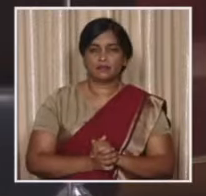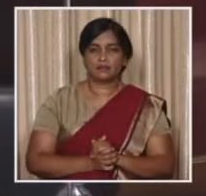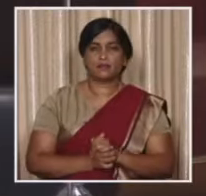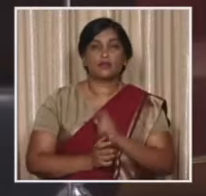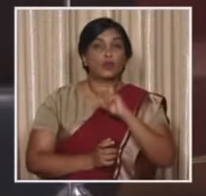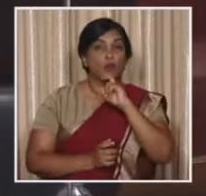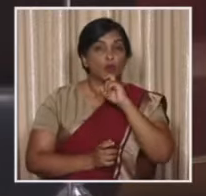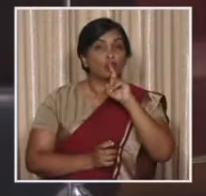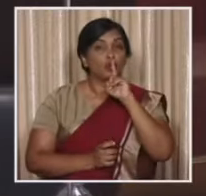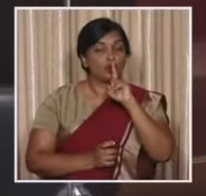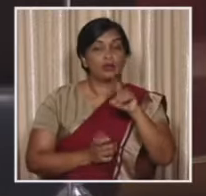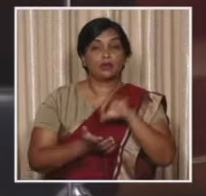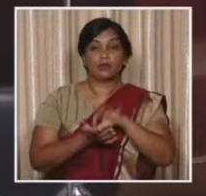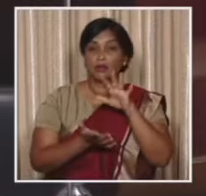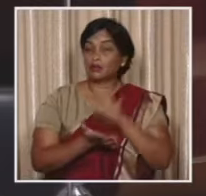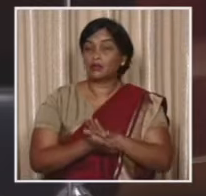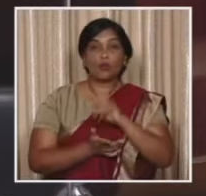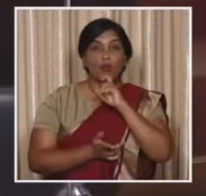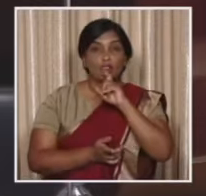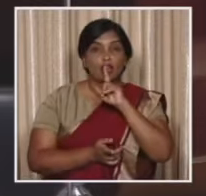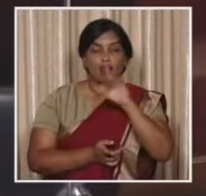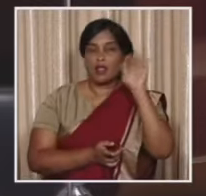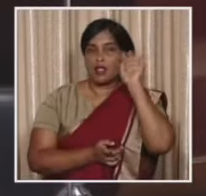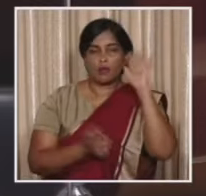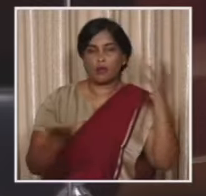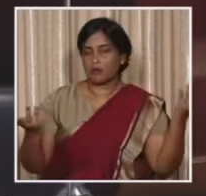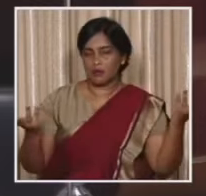Usaha yang kita tiada kita usaha yang kita buat dahulu.